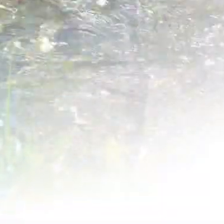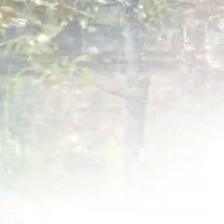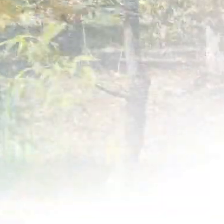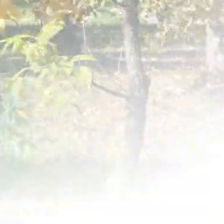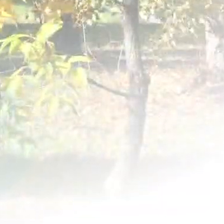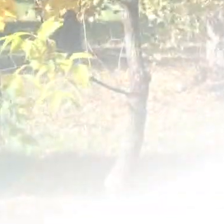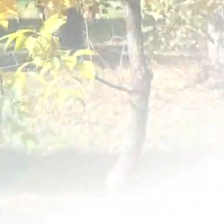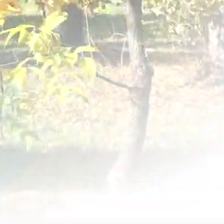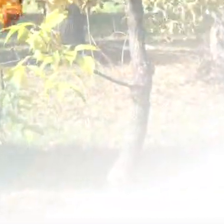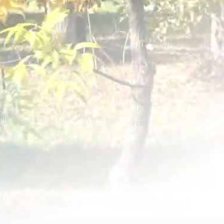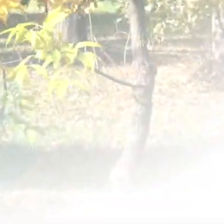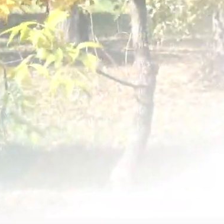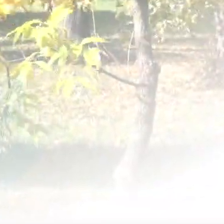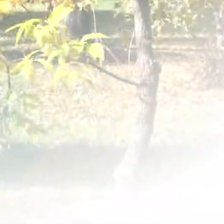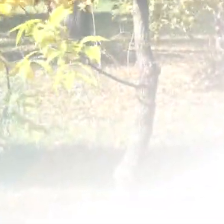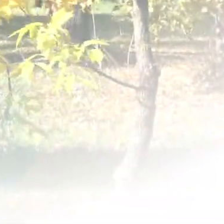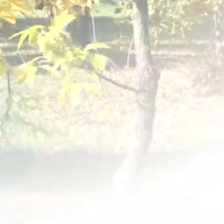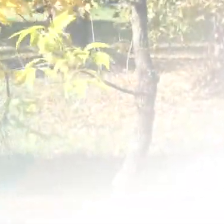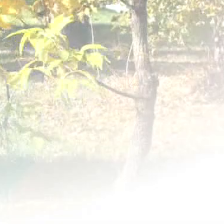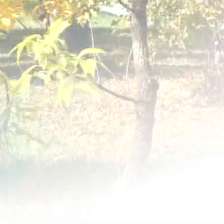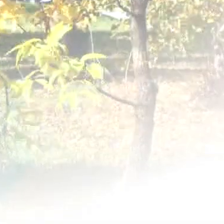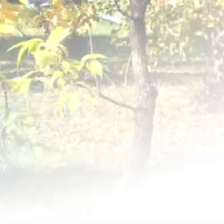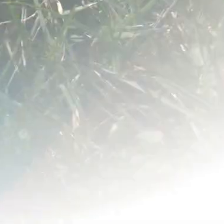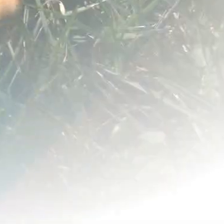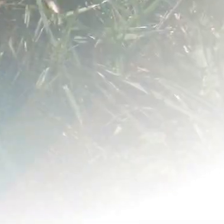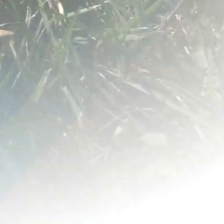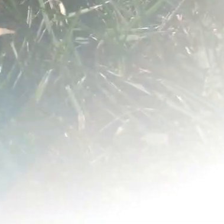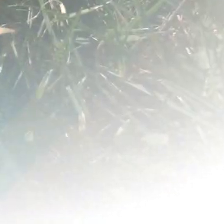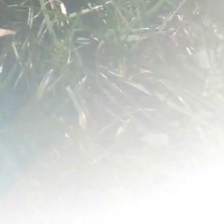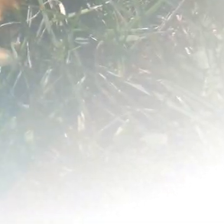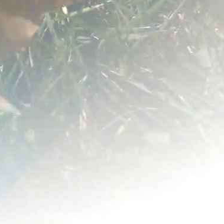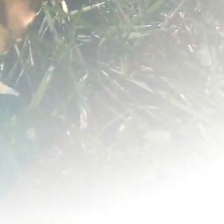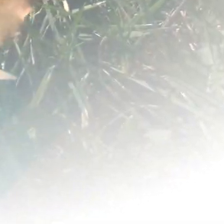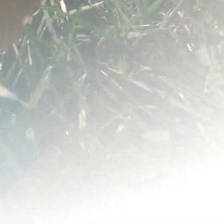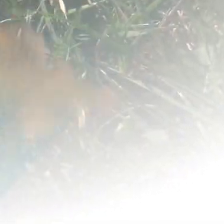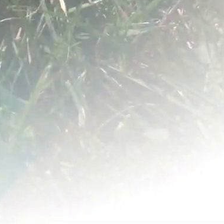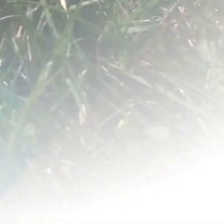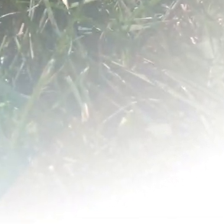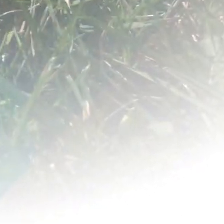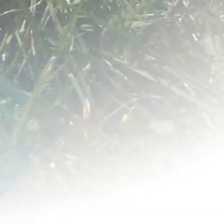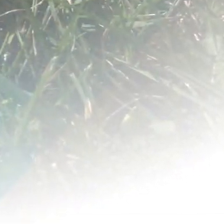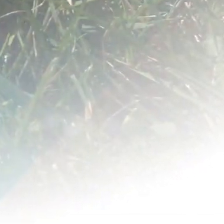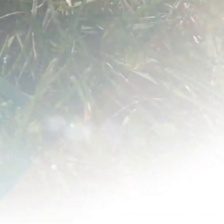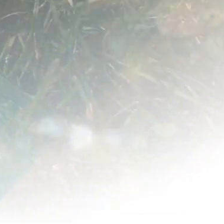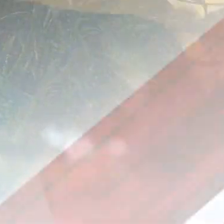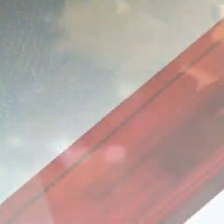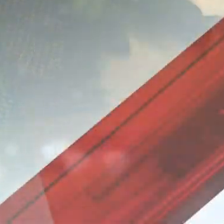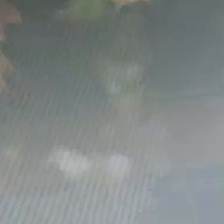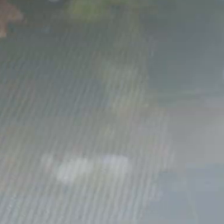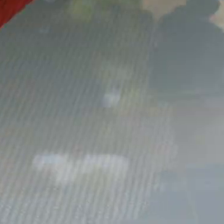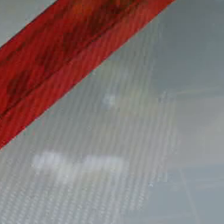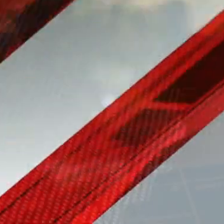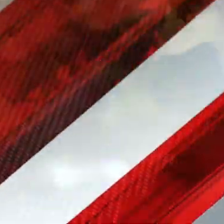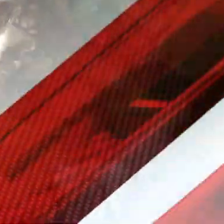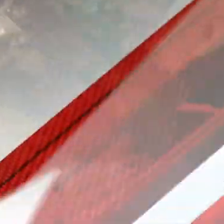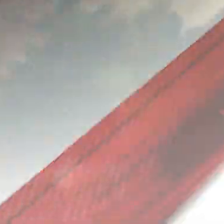Па месяцовым календары малады месяц, а дакладней 24 кастрычніка у 16 гадзін 13